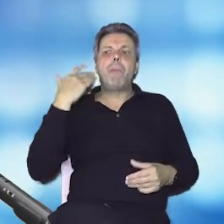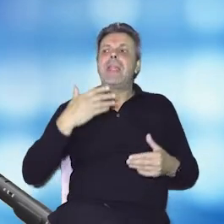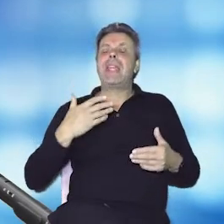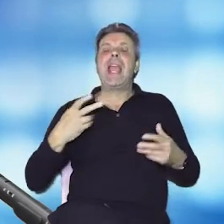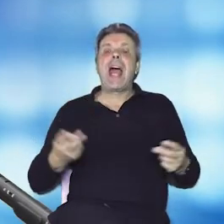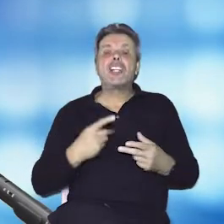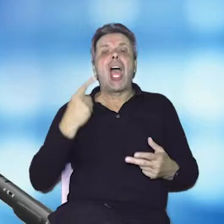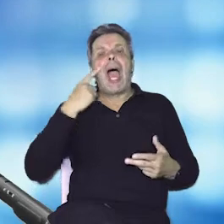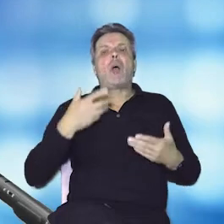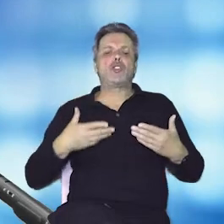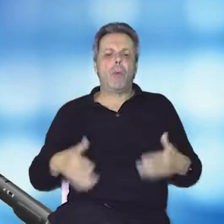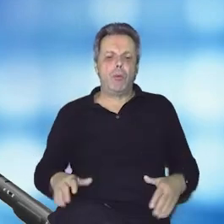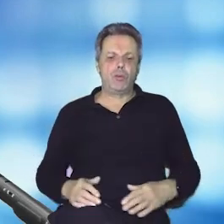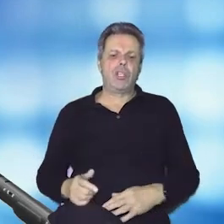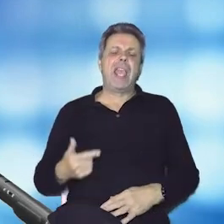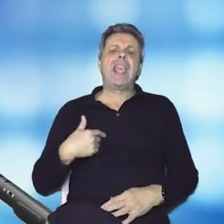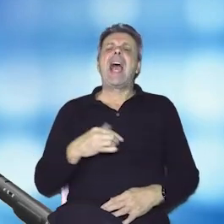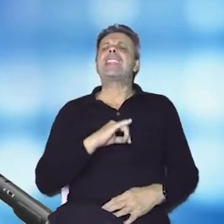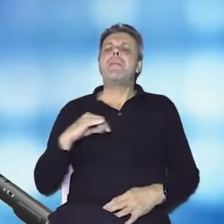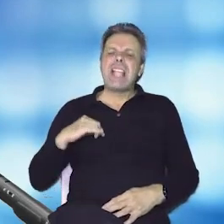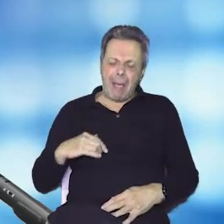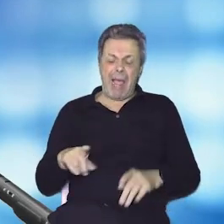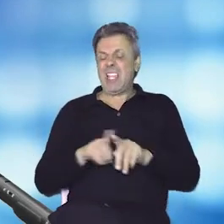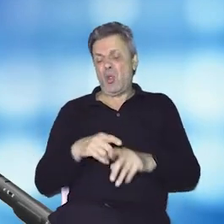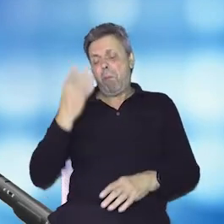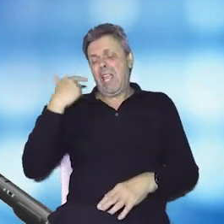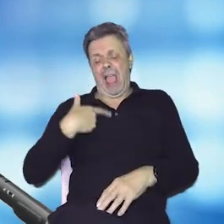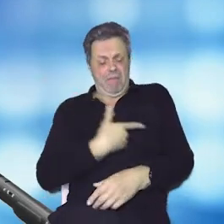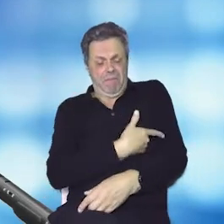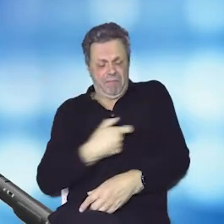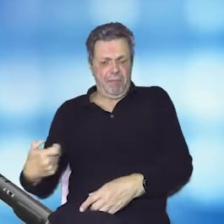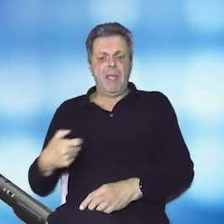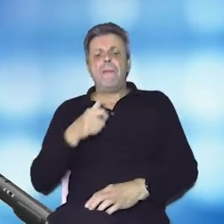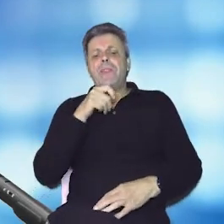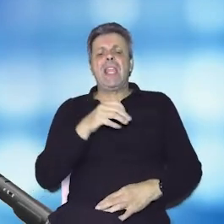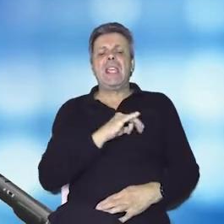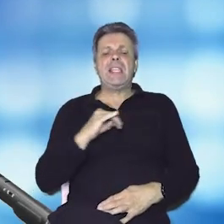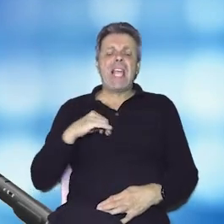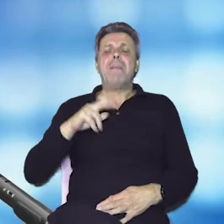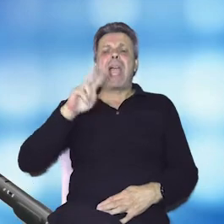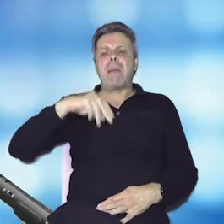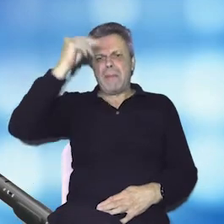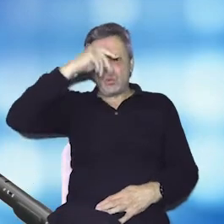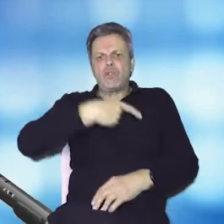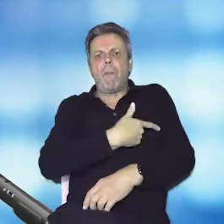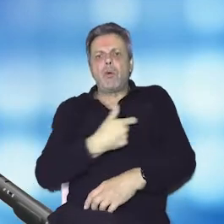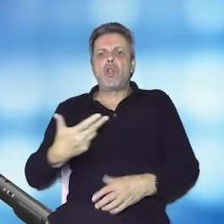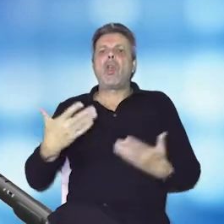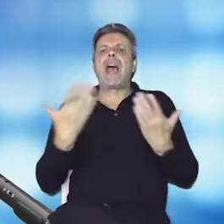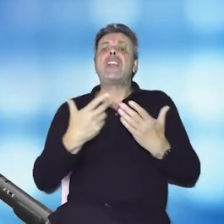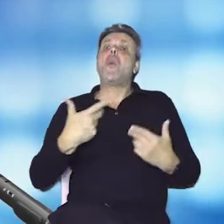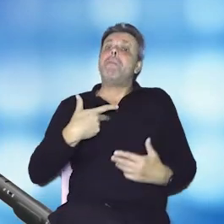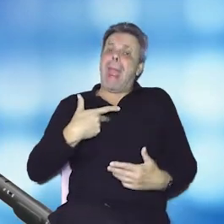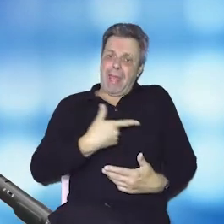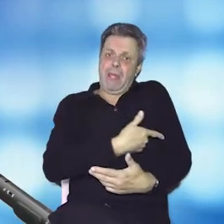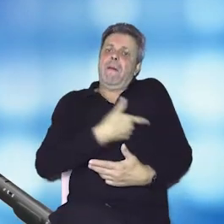se opusti. Mislim, i sama sam bila na punkcijama i sama sam zapravo imam iskustvo punkcije kad su mene punktirali.